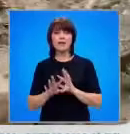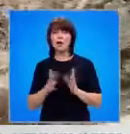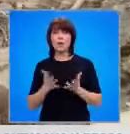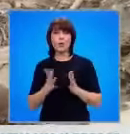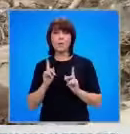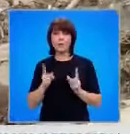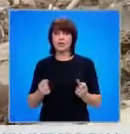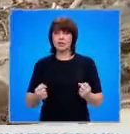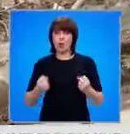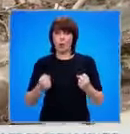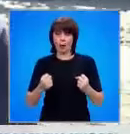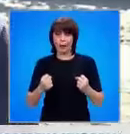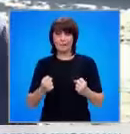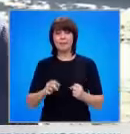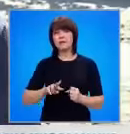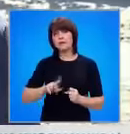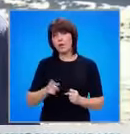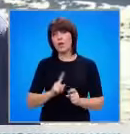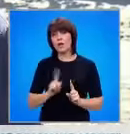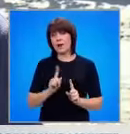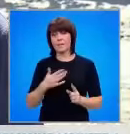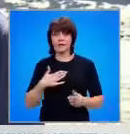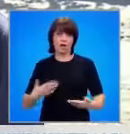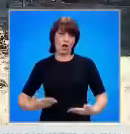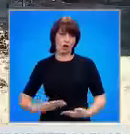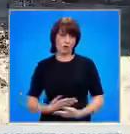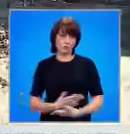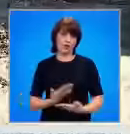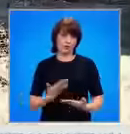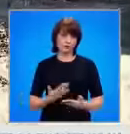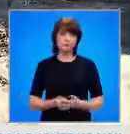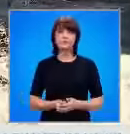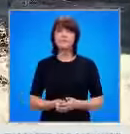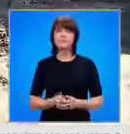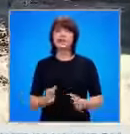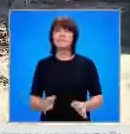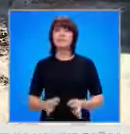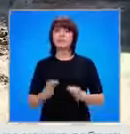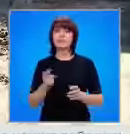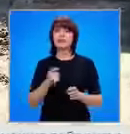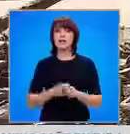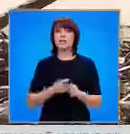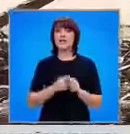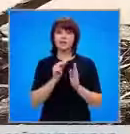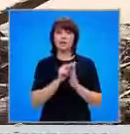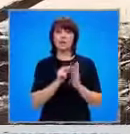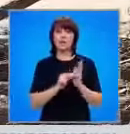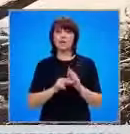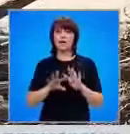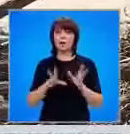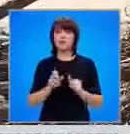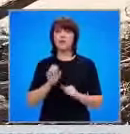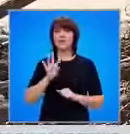бъдат укрепени и кои няма да имат нужда от укрепване. Специалистите ще направят оценка на общо 96